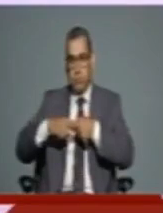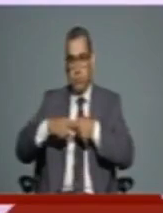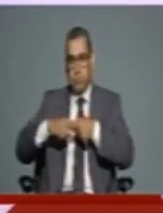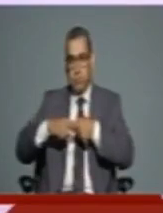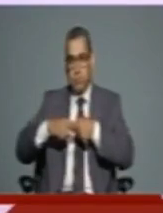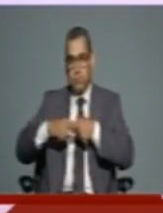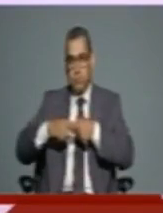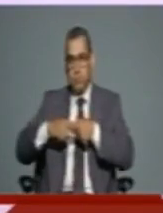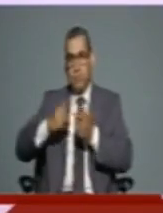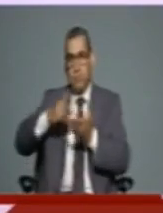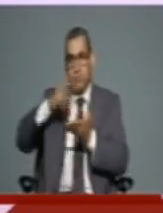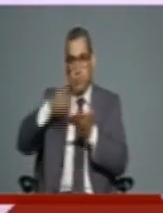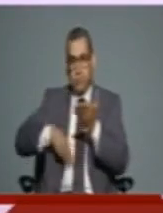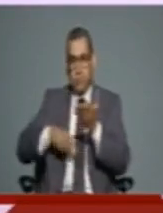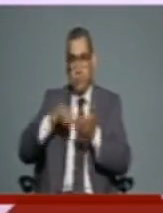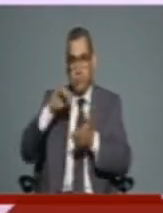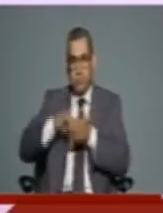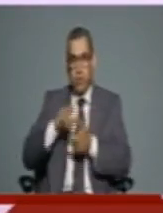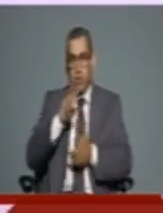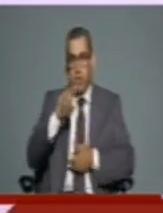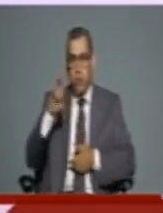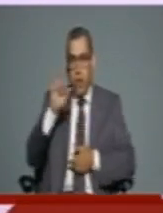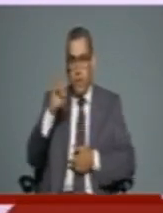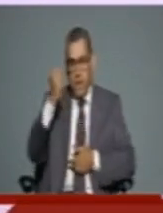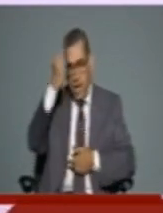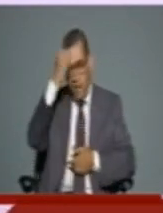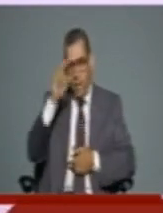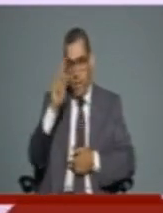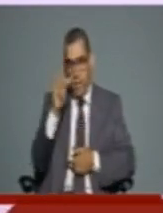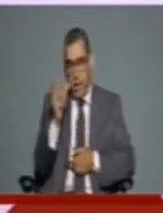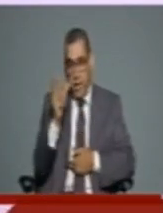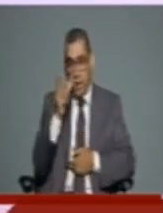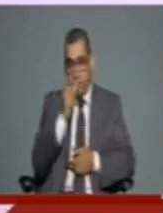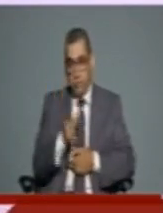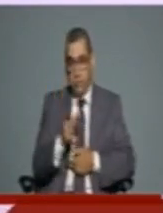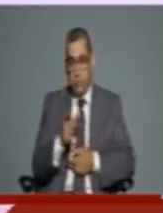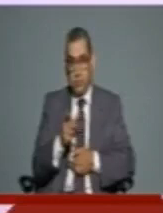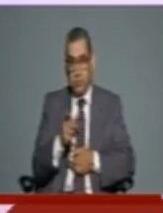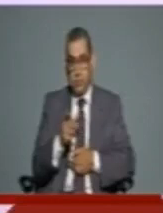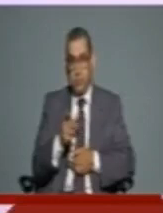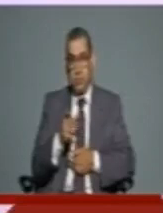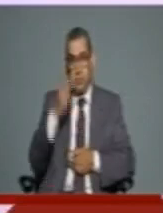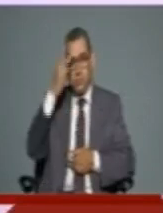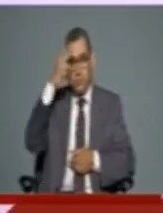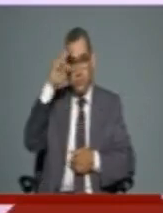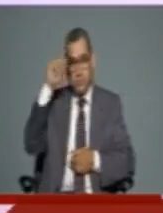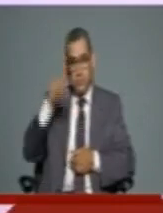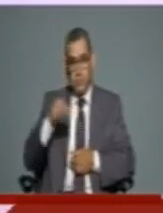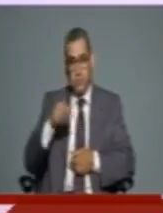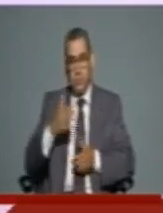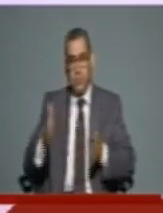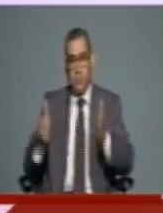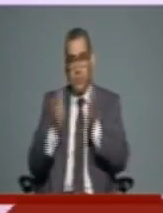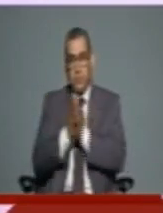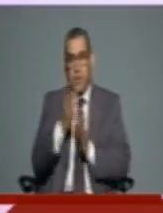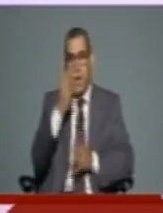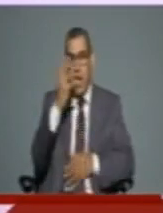ومتعاقد على 750,000 طن، بمعنى يبقى